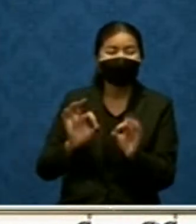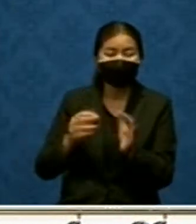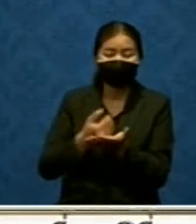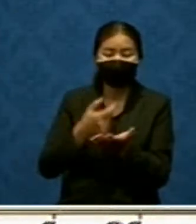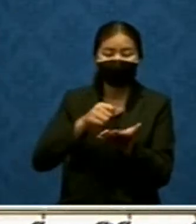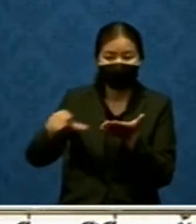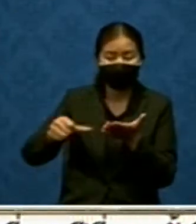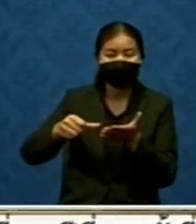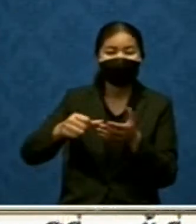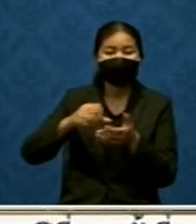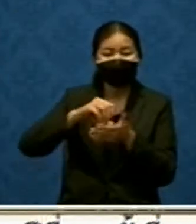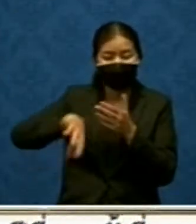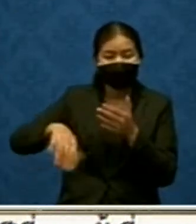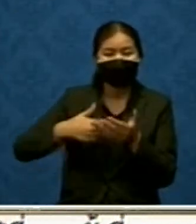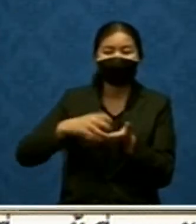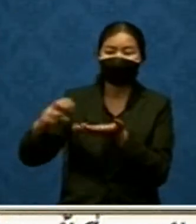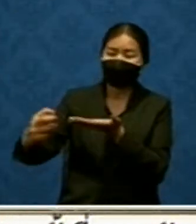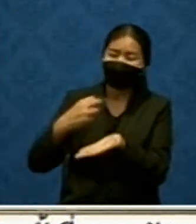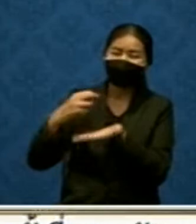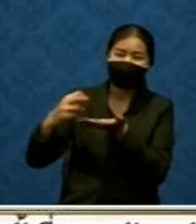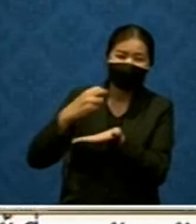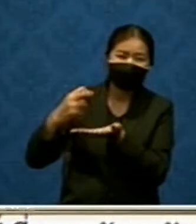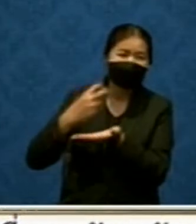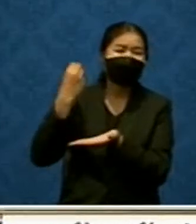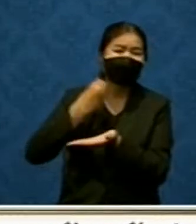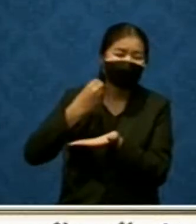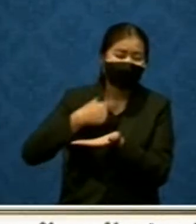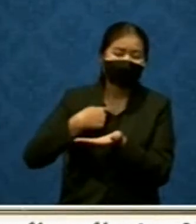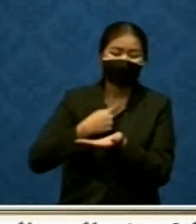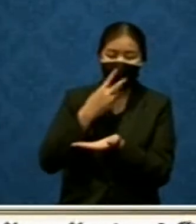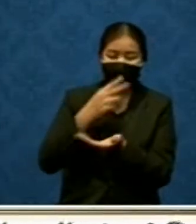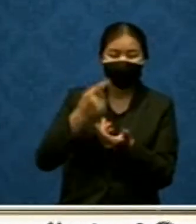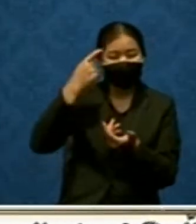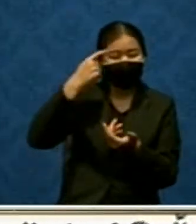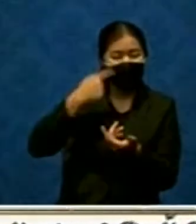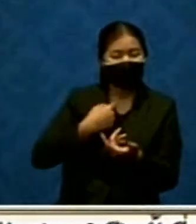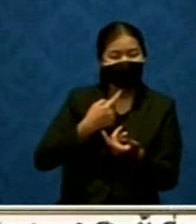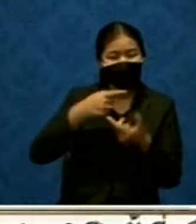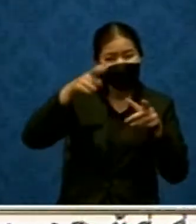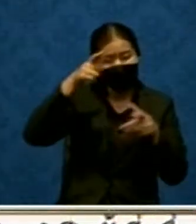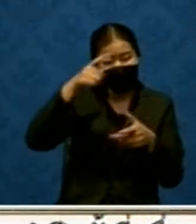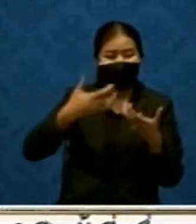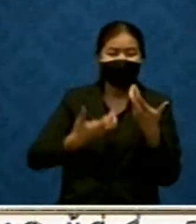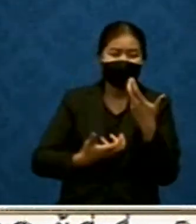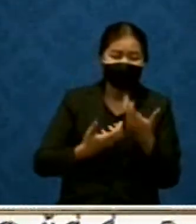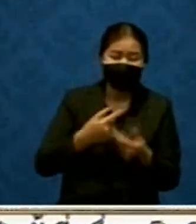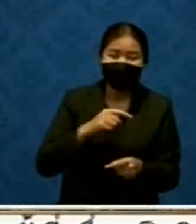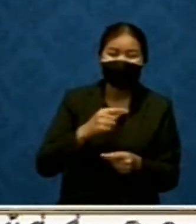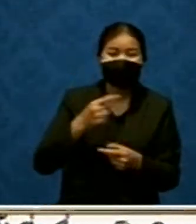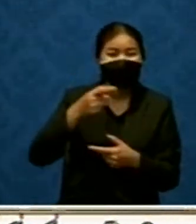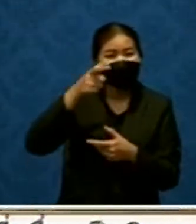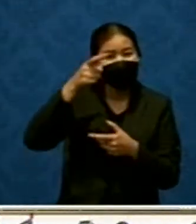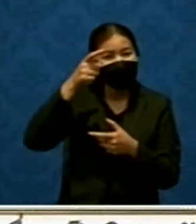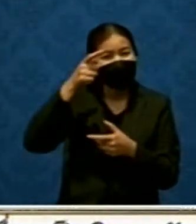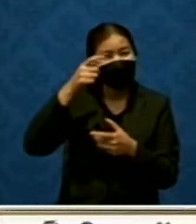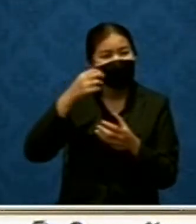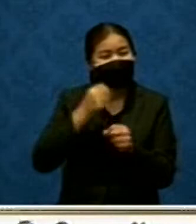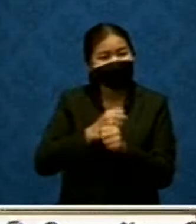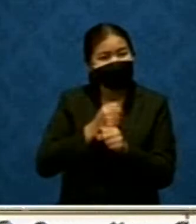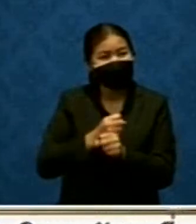อย่ะ มันก็ส่งมาได้ทุกวน เห unterschied ettäเรากินย่า อย่นี้รัฐบาลทำด้เปล่า